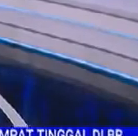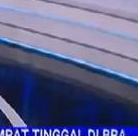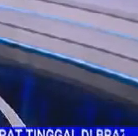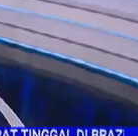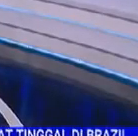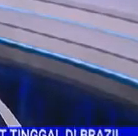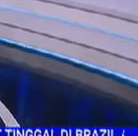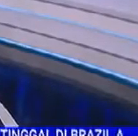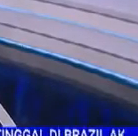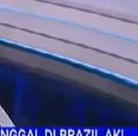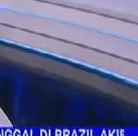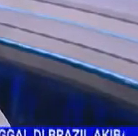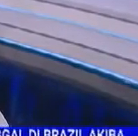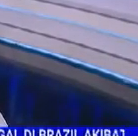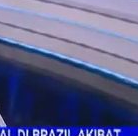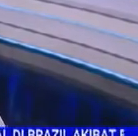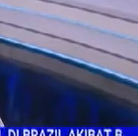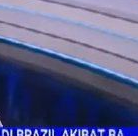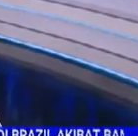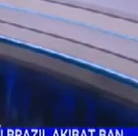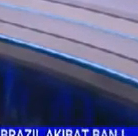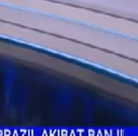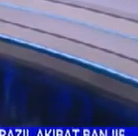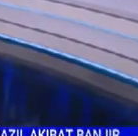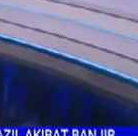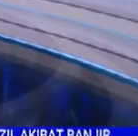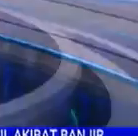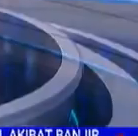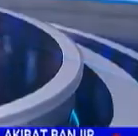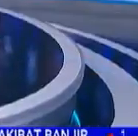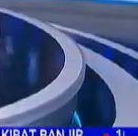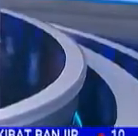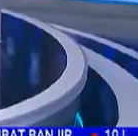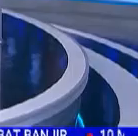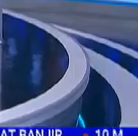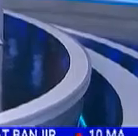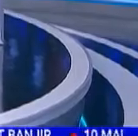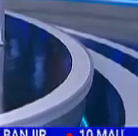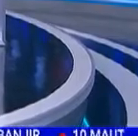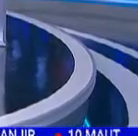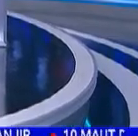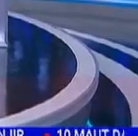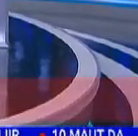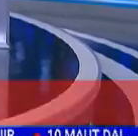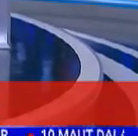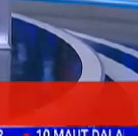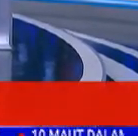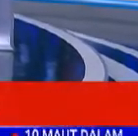baik, saudara. Rebat 100% bil elektrik untuk pengguna terjejas banjir.